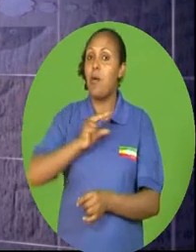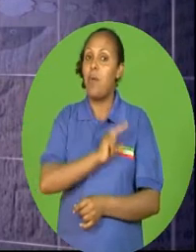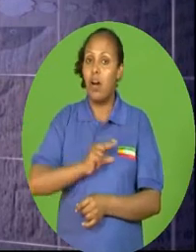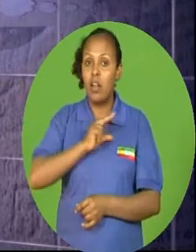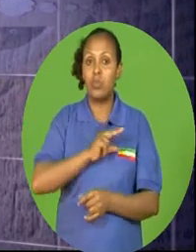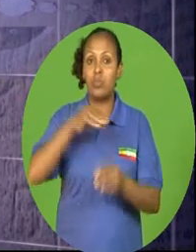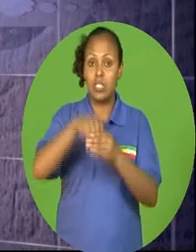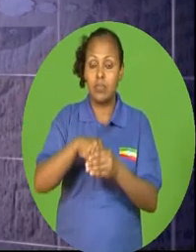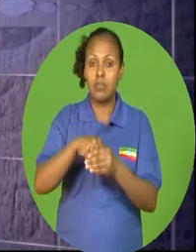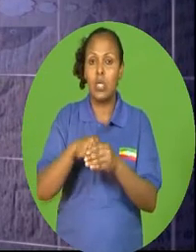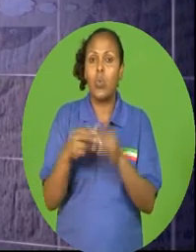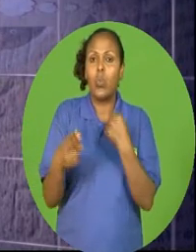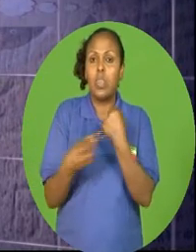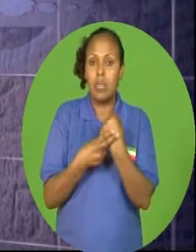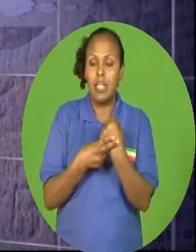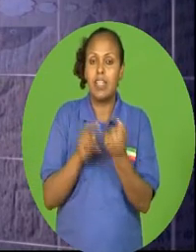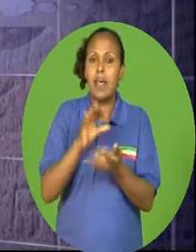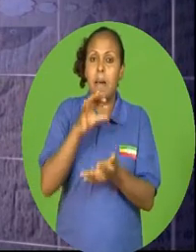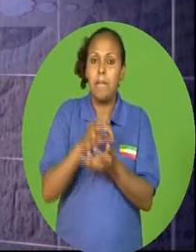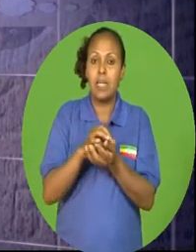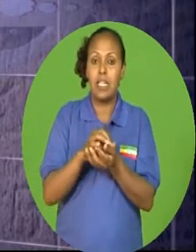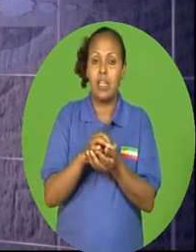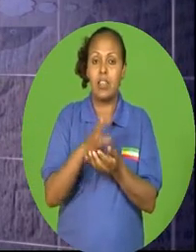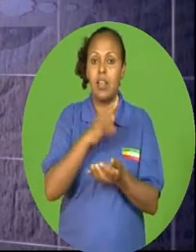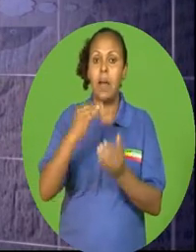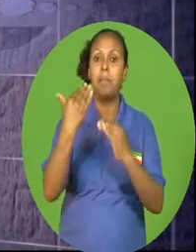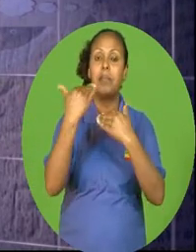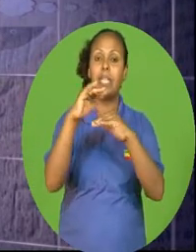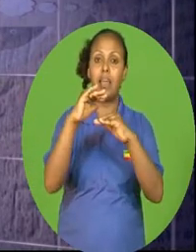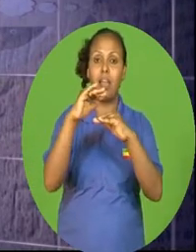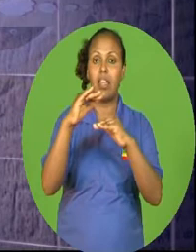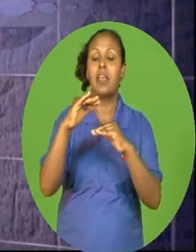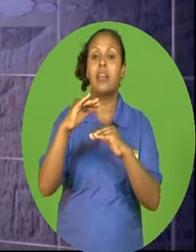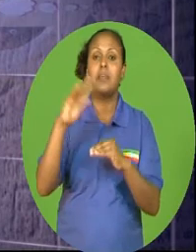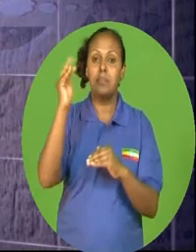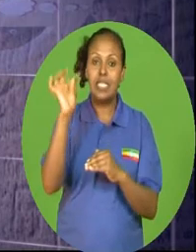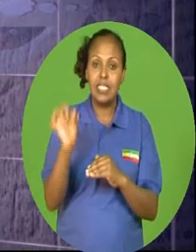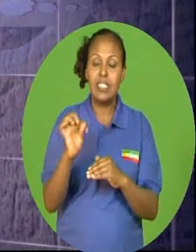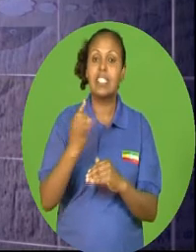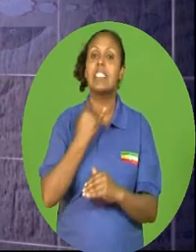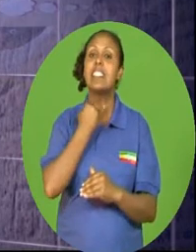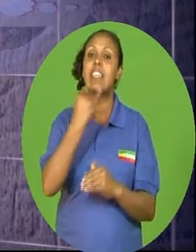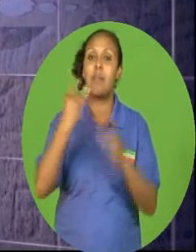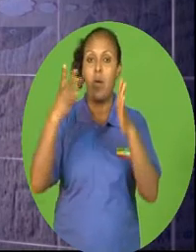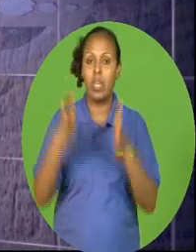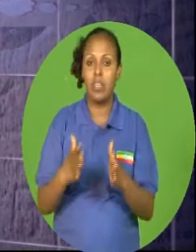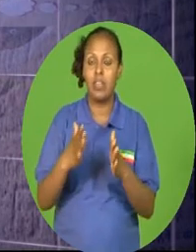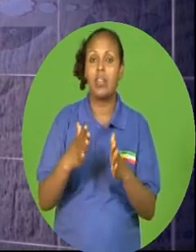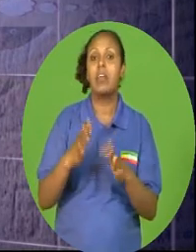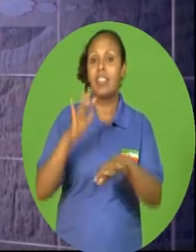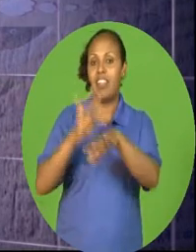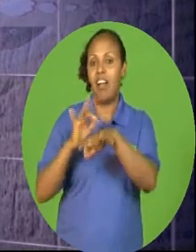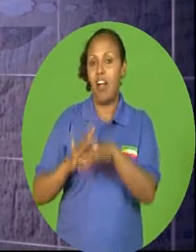ከዋና ዋና ባህሪያቱ ውስጥም ቁጥብነት፣ እምቅነት፣ ምጣኔ፣ ምት፣